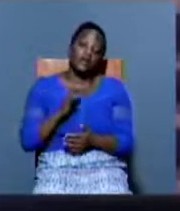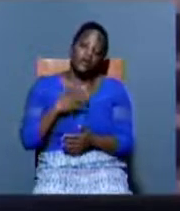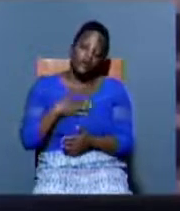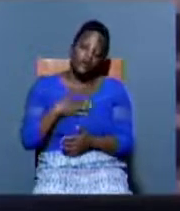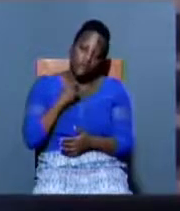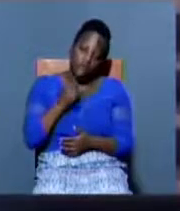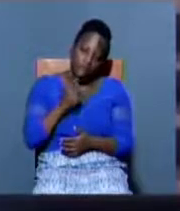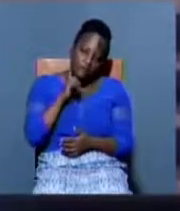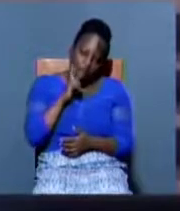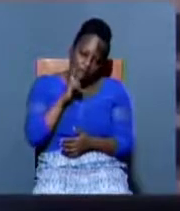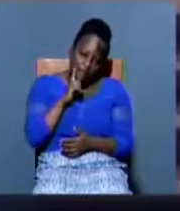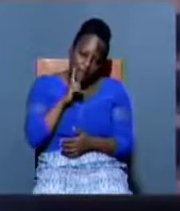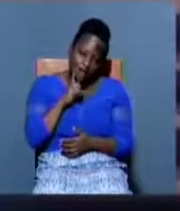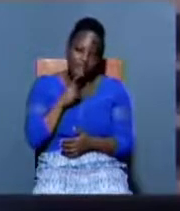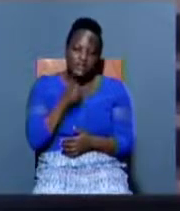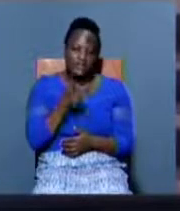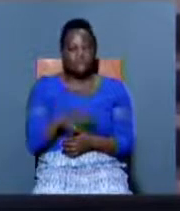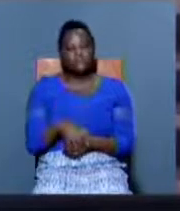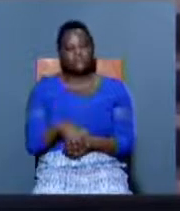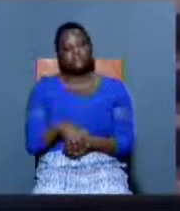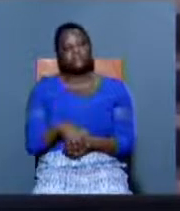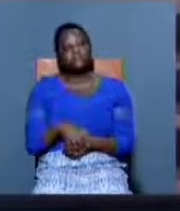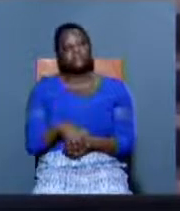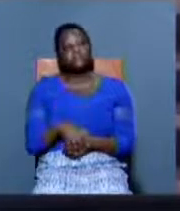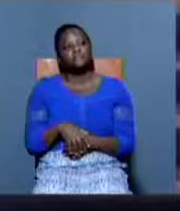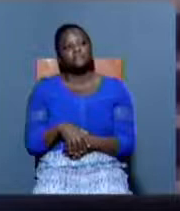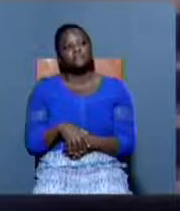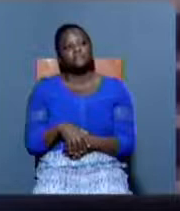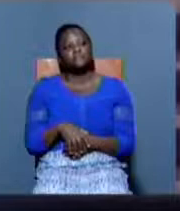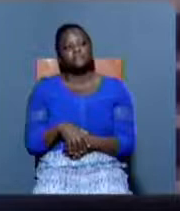niambie, bili yako kwa mwezi shingapi?